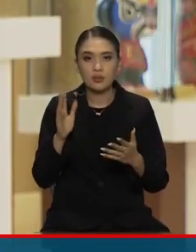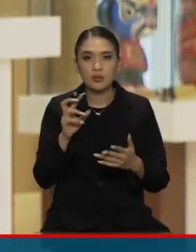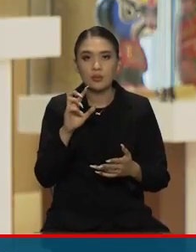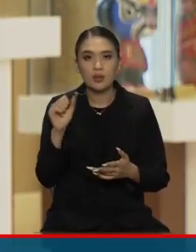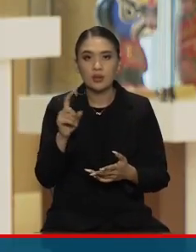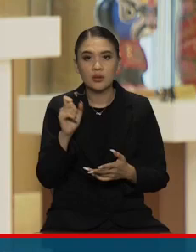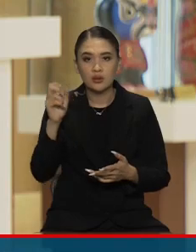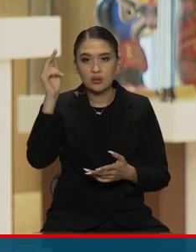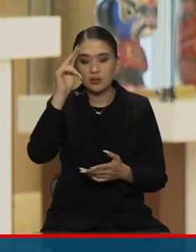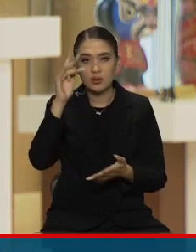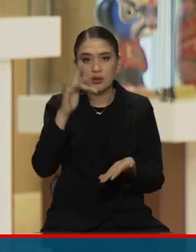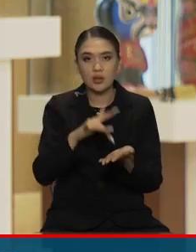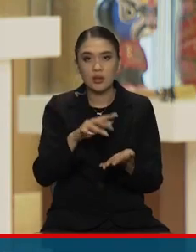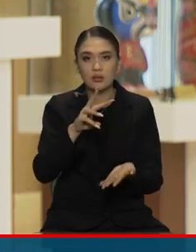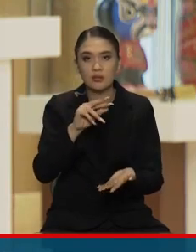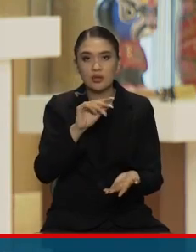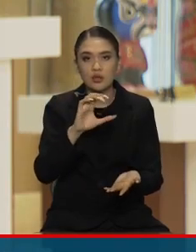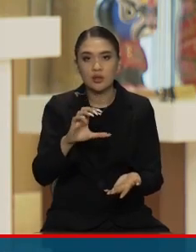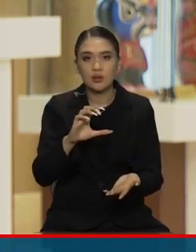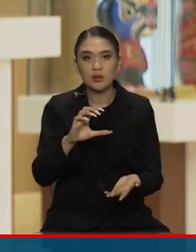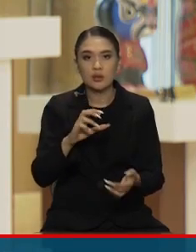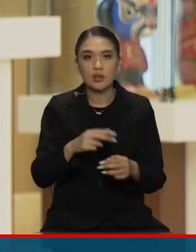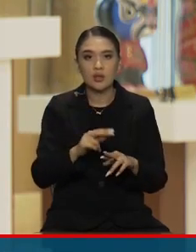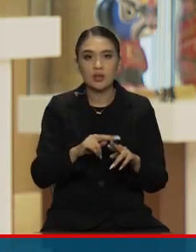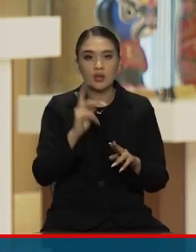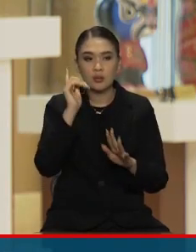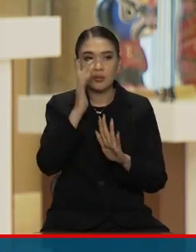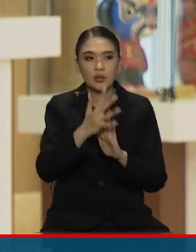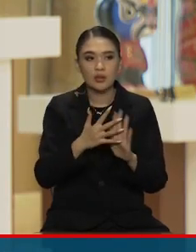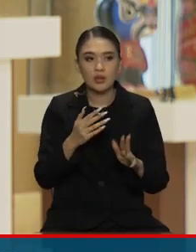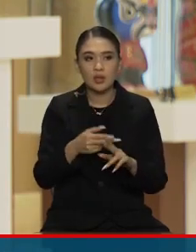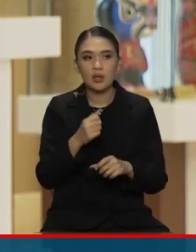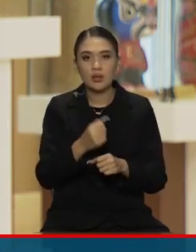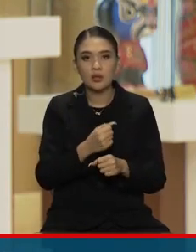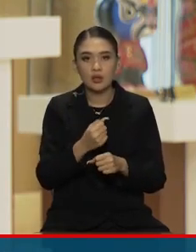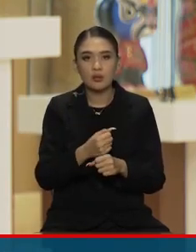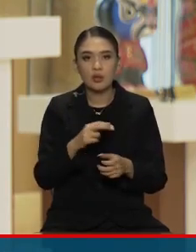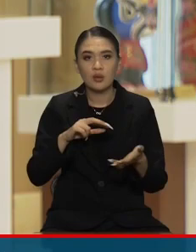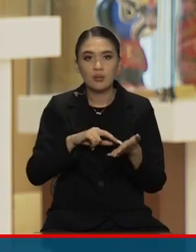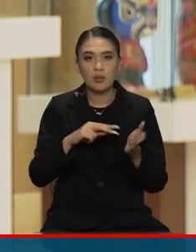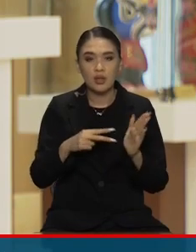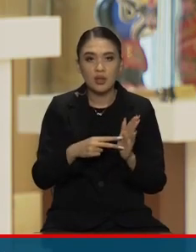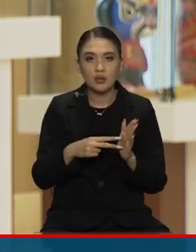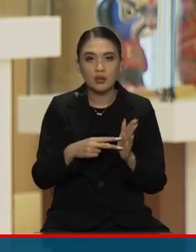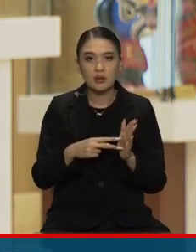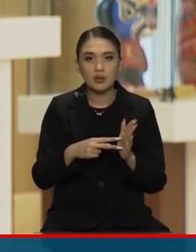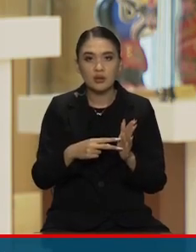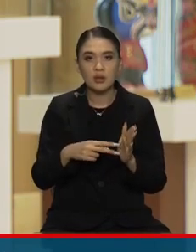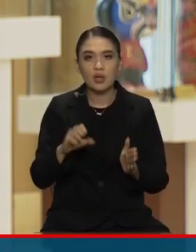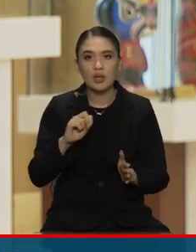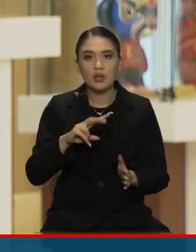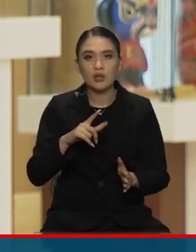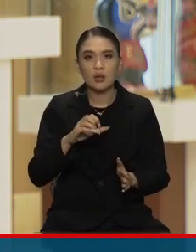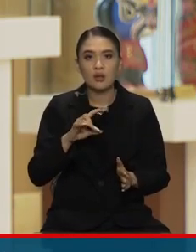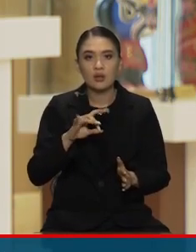учебного центра МЧС Кроме того мы с МЧС разработали план называется алгоритм